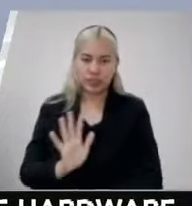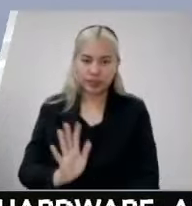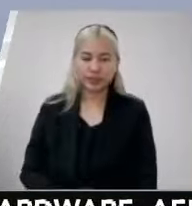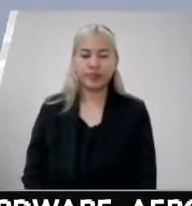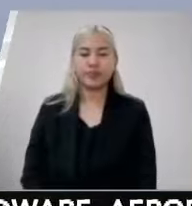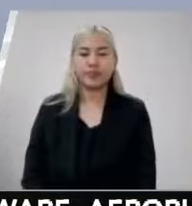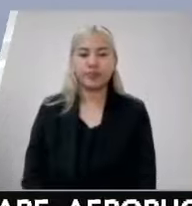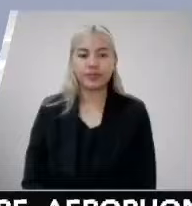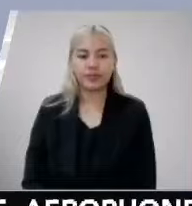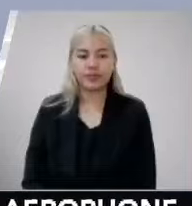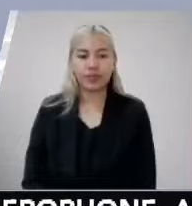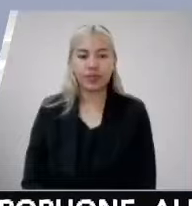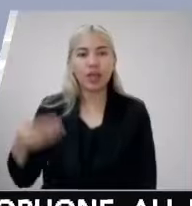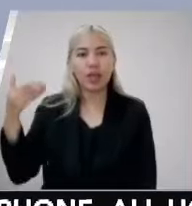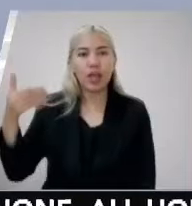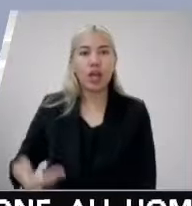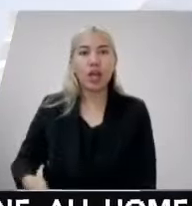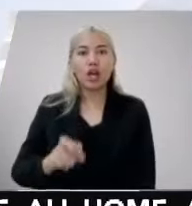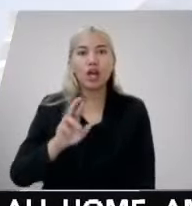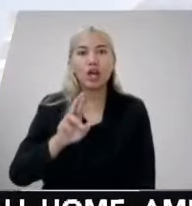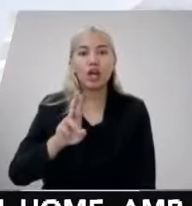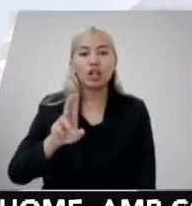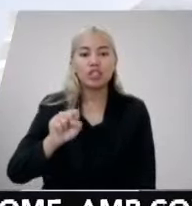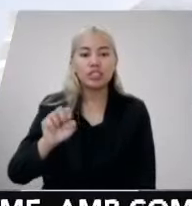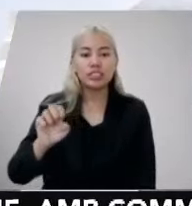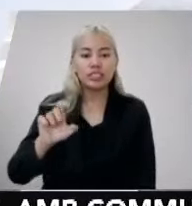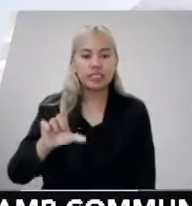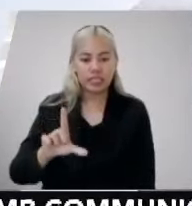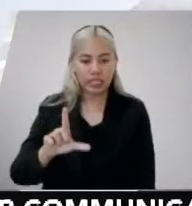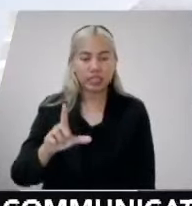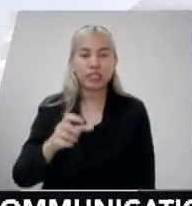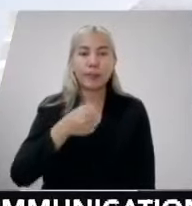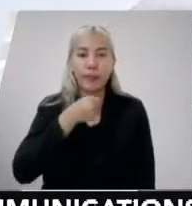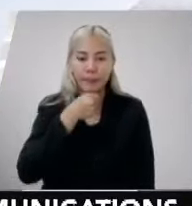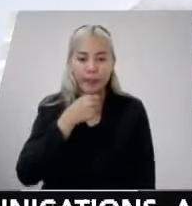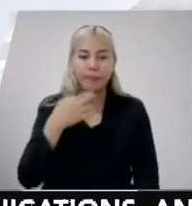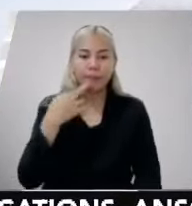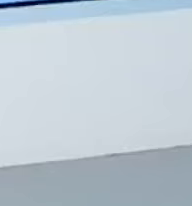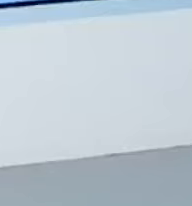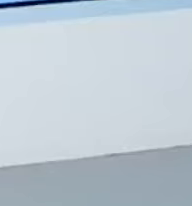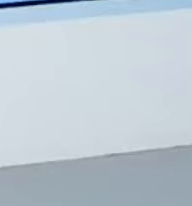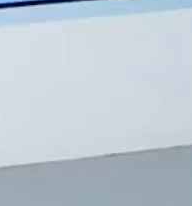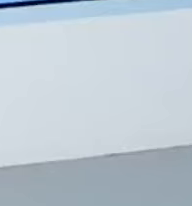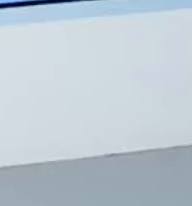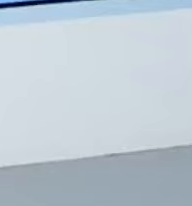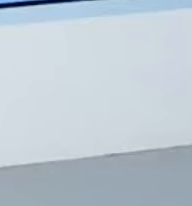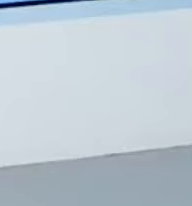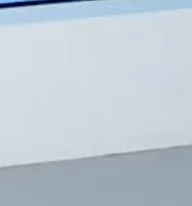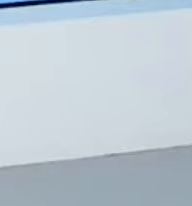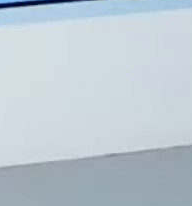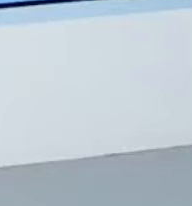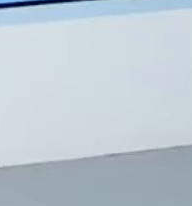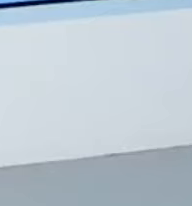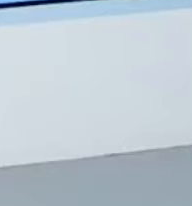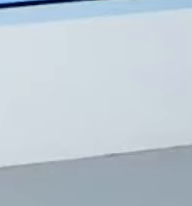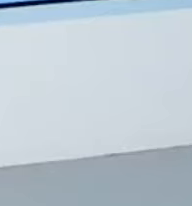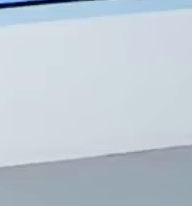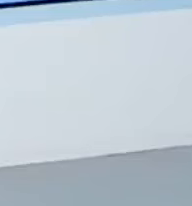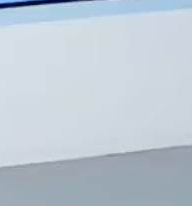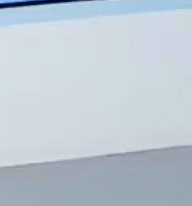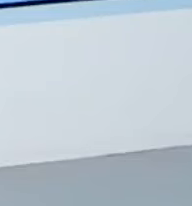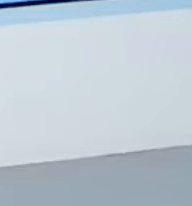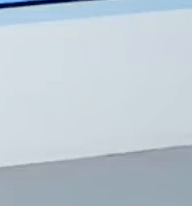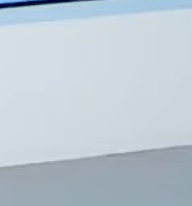Russel sorio nagbabalita para sa GMA integrated news kapuso alamin ang maiinit na